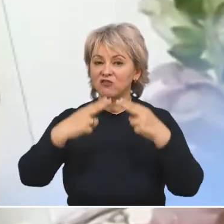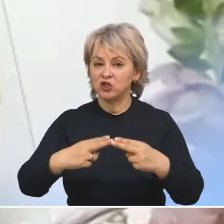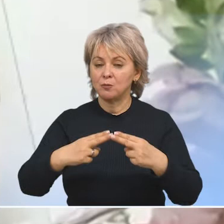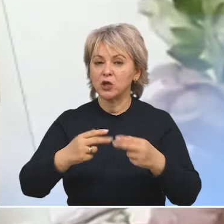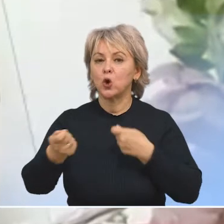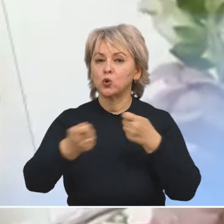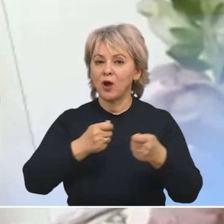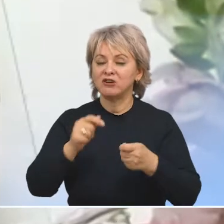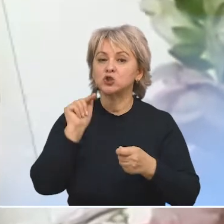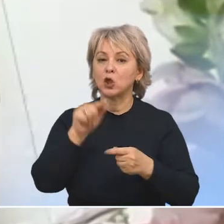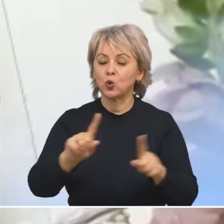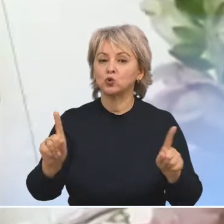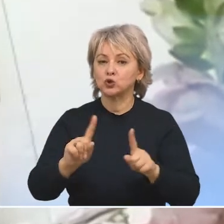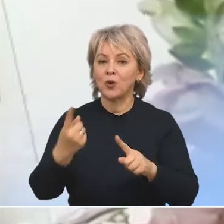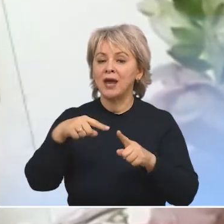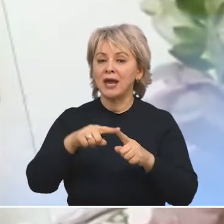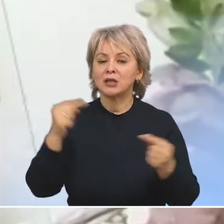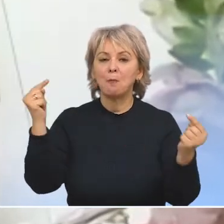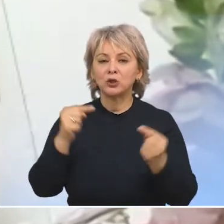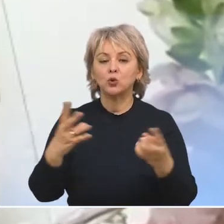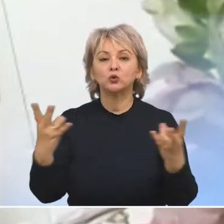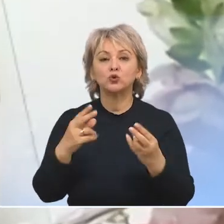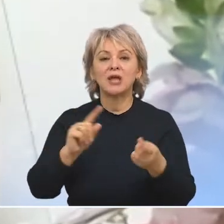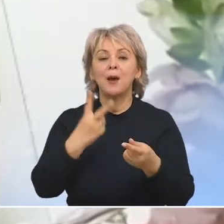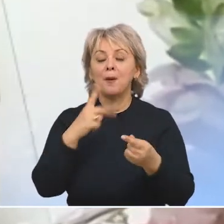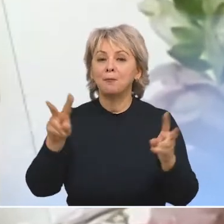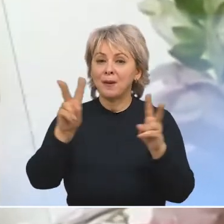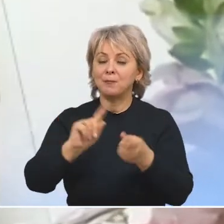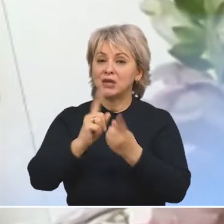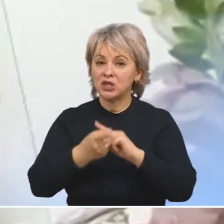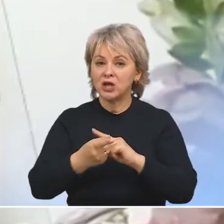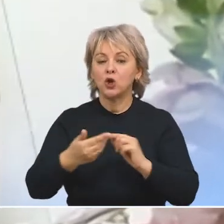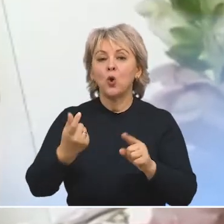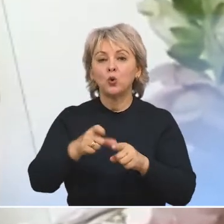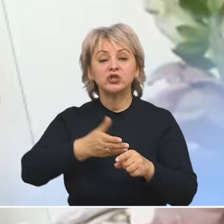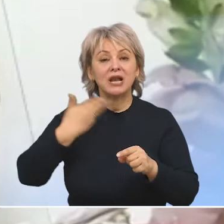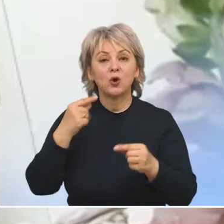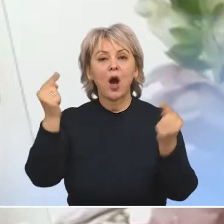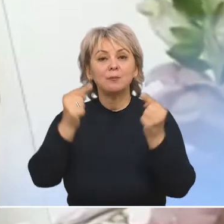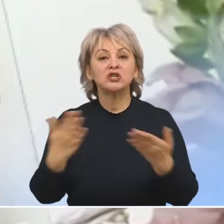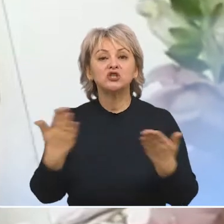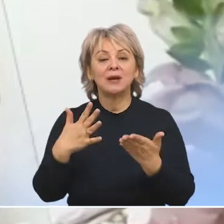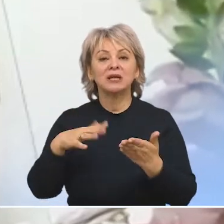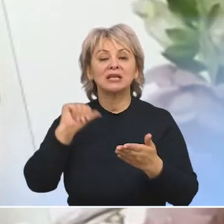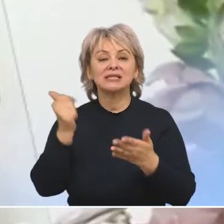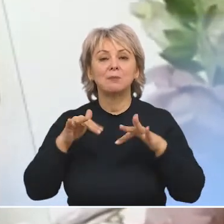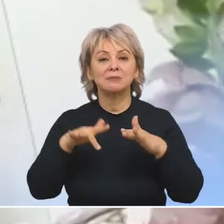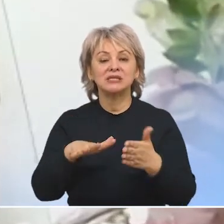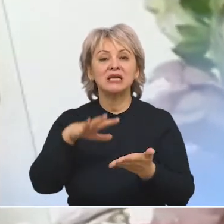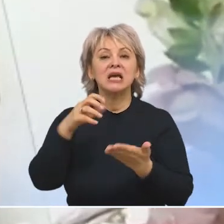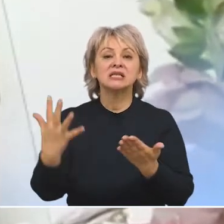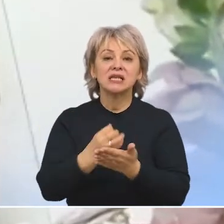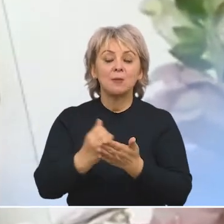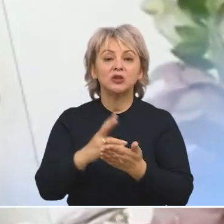обратить внимание руководства на то, что этот подход следует пересмотреть, поскольку очень легко определить, чем на самом деле хозяйствующий